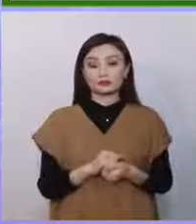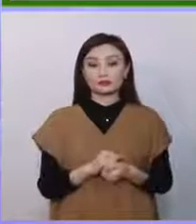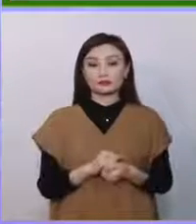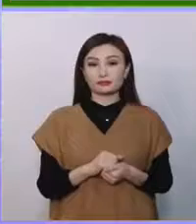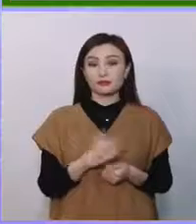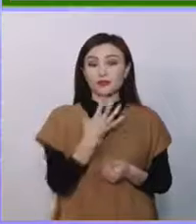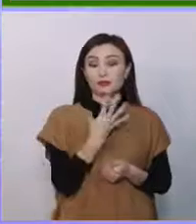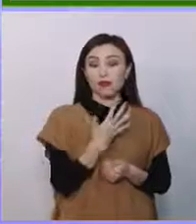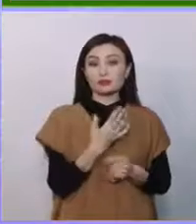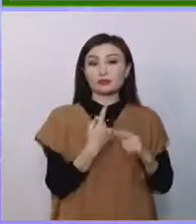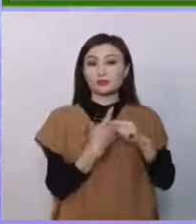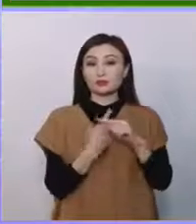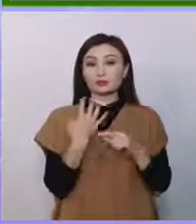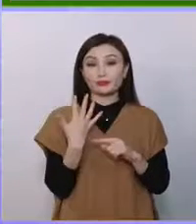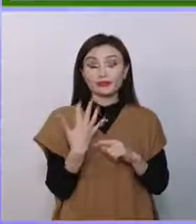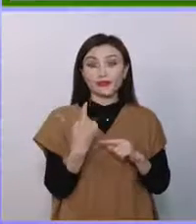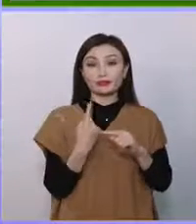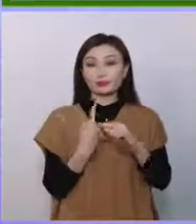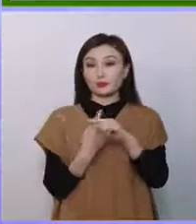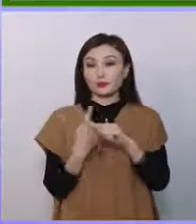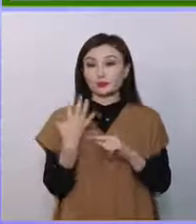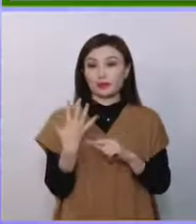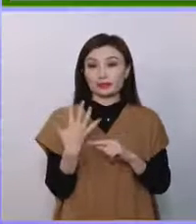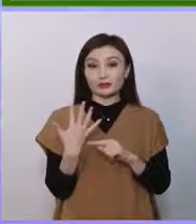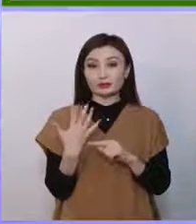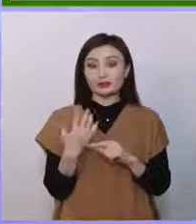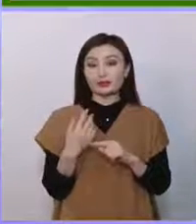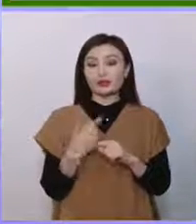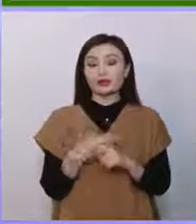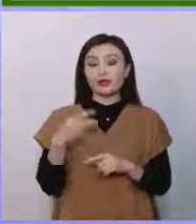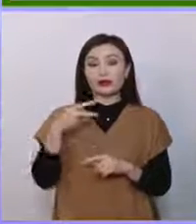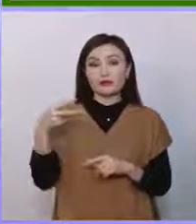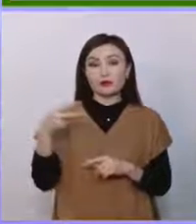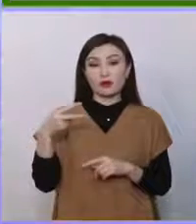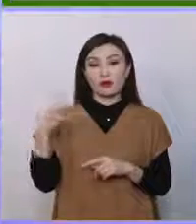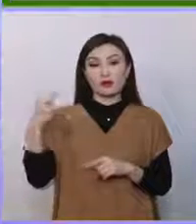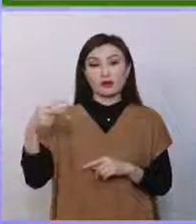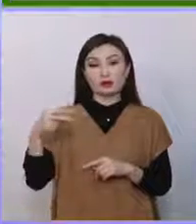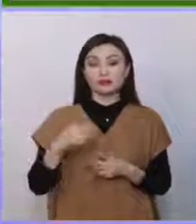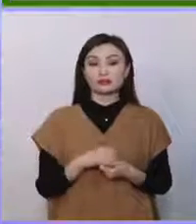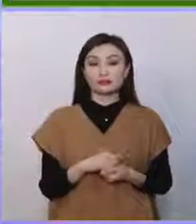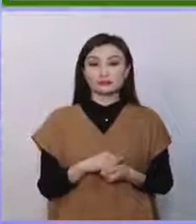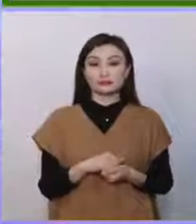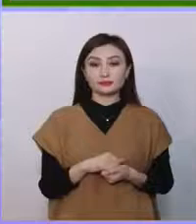5 плюс 5 плюс 5 плюс 5 равно 20